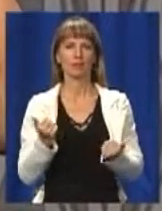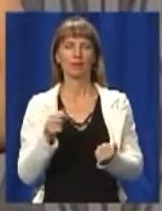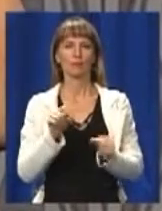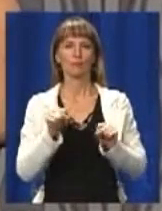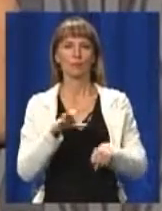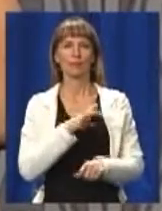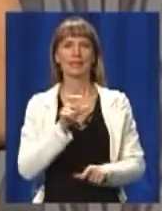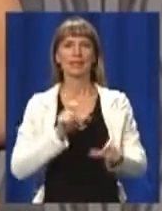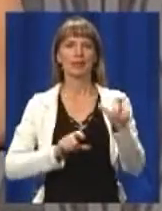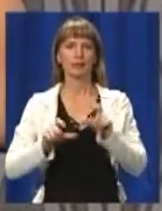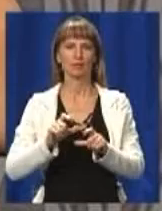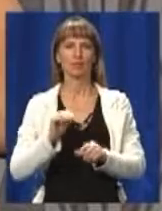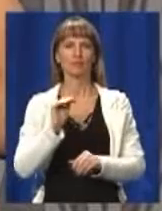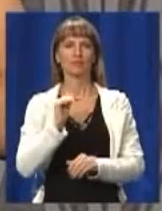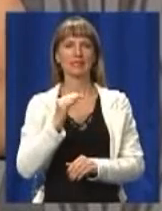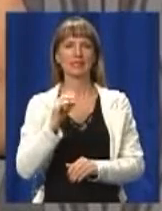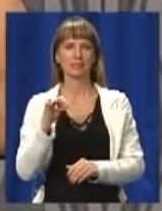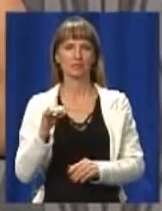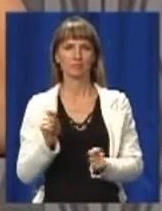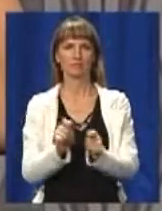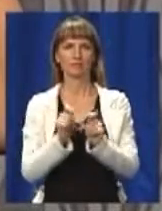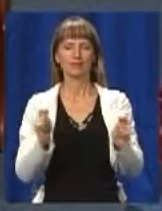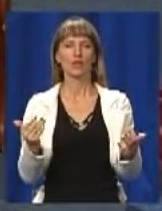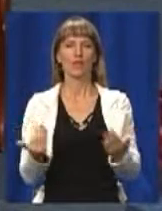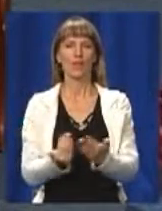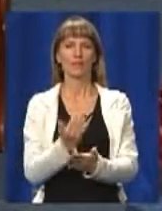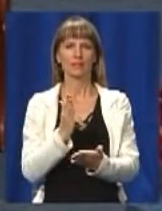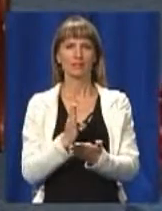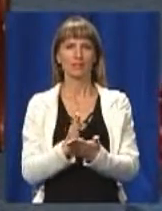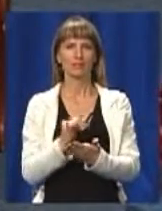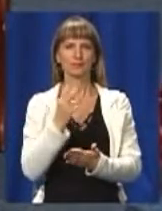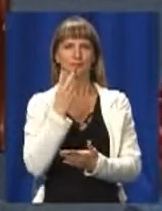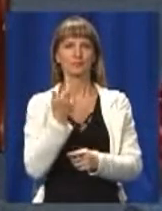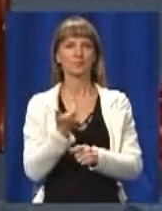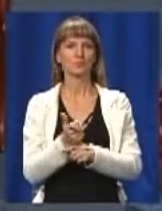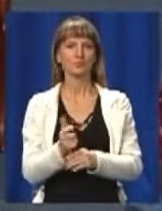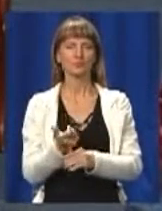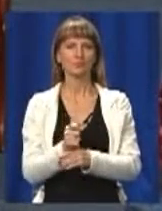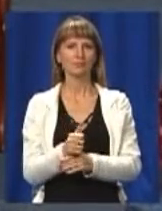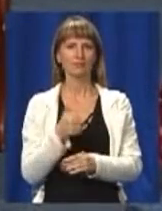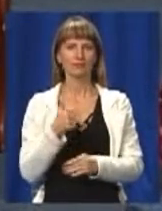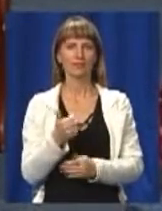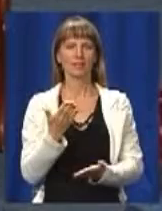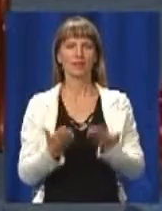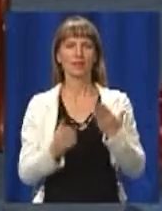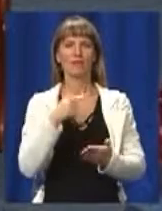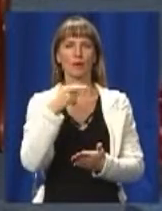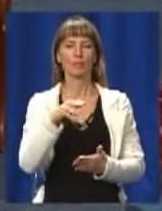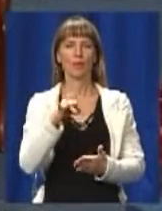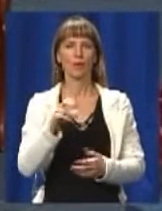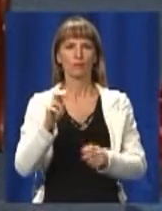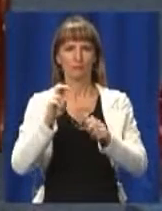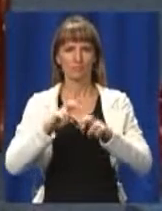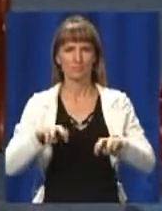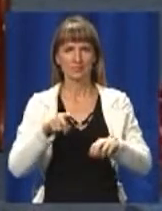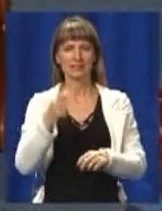можуть бути хіміки, фізики і тому подібні, відкривати нові явища, але виглядає воно дуже і дуже ефектно. Якщо казати про досліди, ти